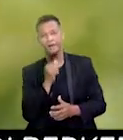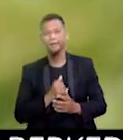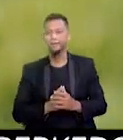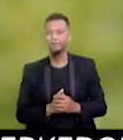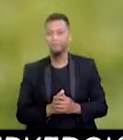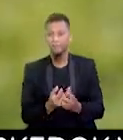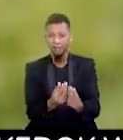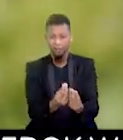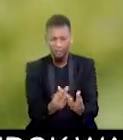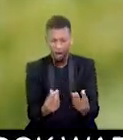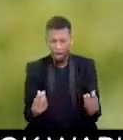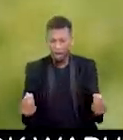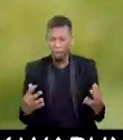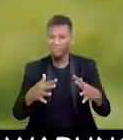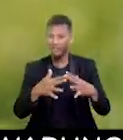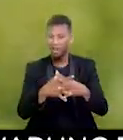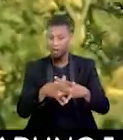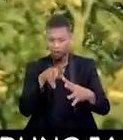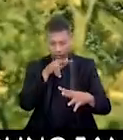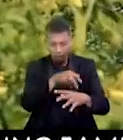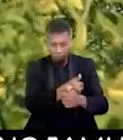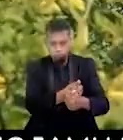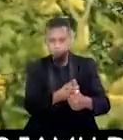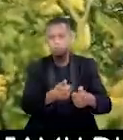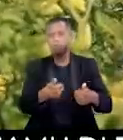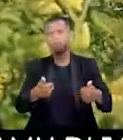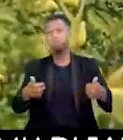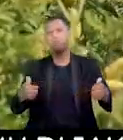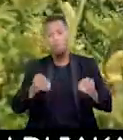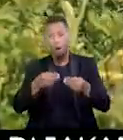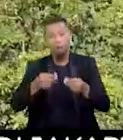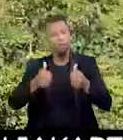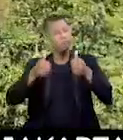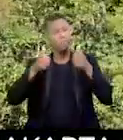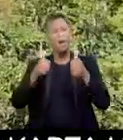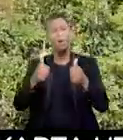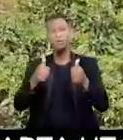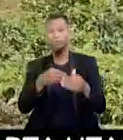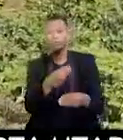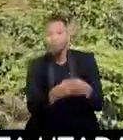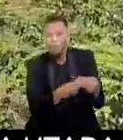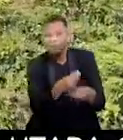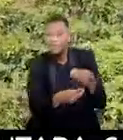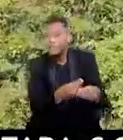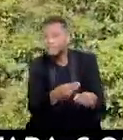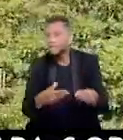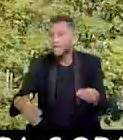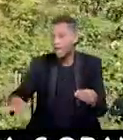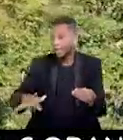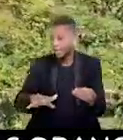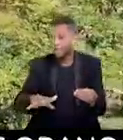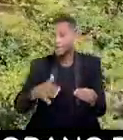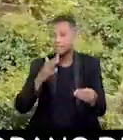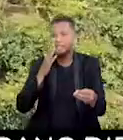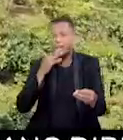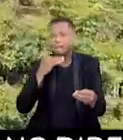subur, para petani tetap selalu memperhatikan kadar pH tanah, pupuk yang digunakan, dan pengaliran air agar cabai tidak terserang penyakit